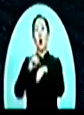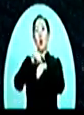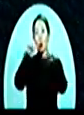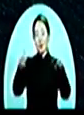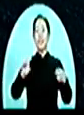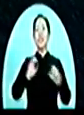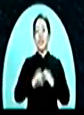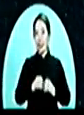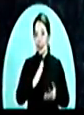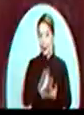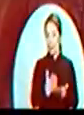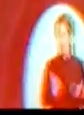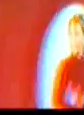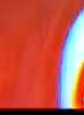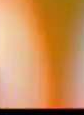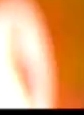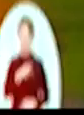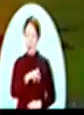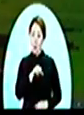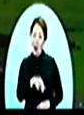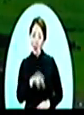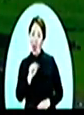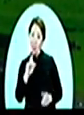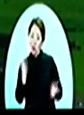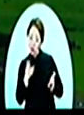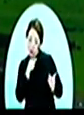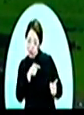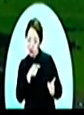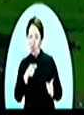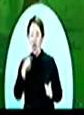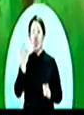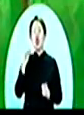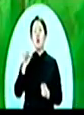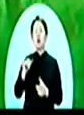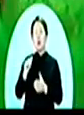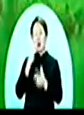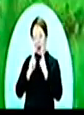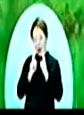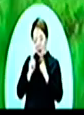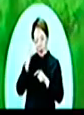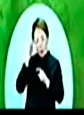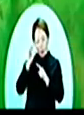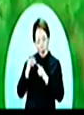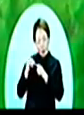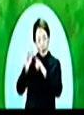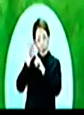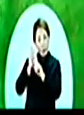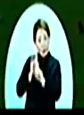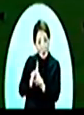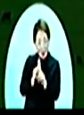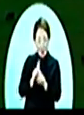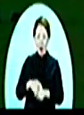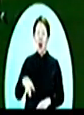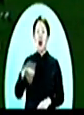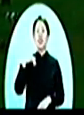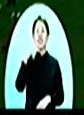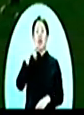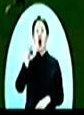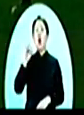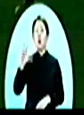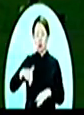2020-2026 оны хооронд хэрэгжүүлнэ. Мал аж ахуй цөөрлсөн дипломат харилцааны бодлогыг залгамжлан бүгд